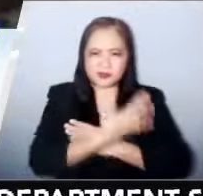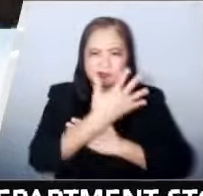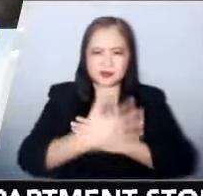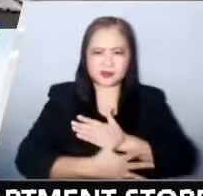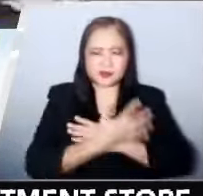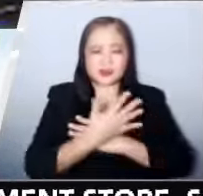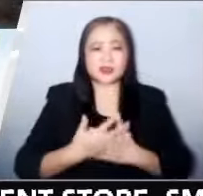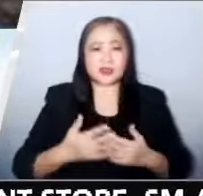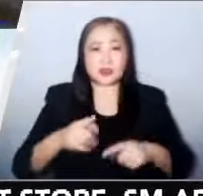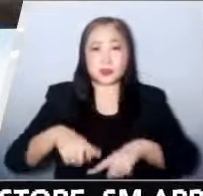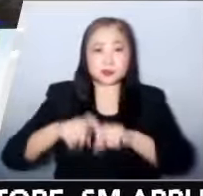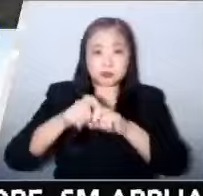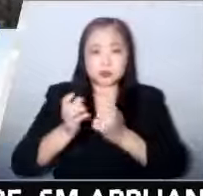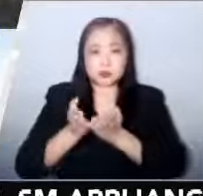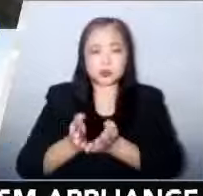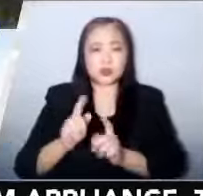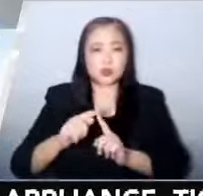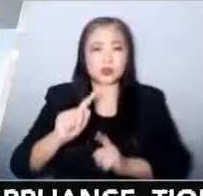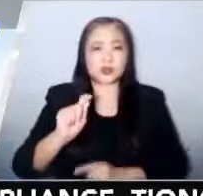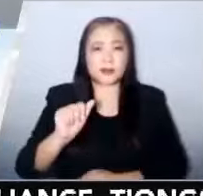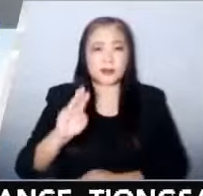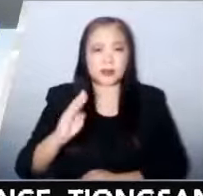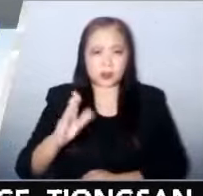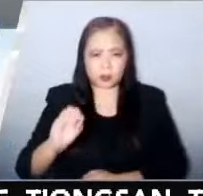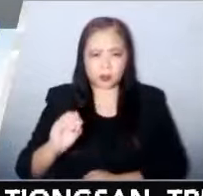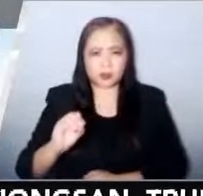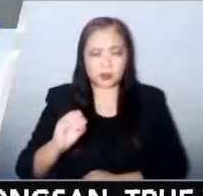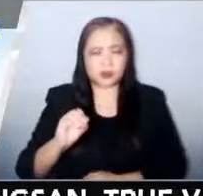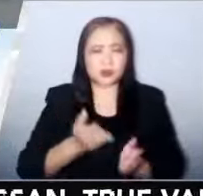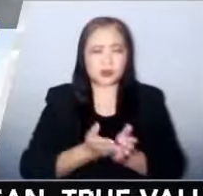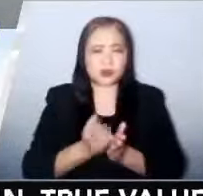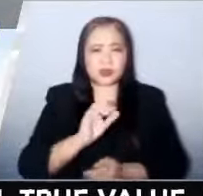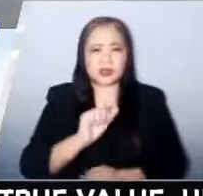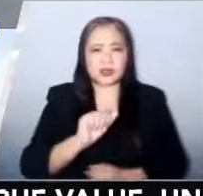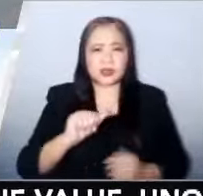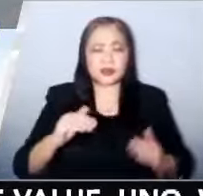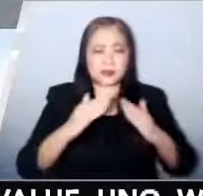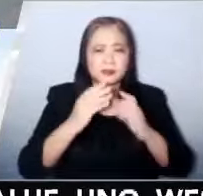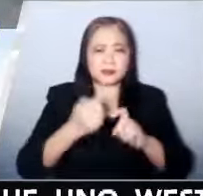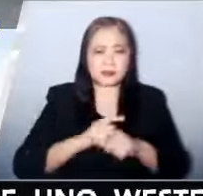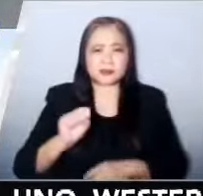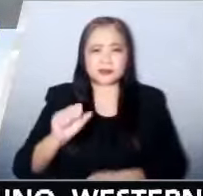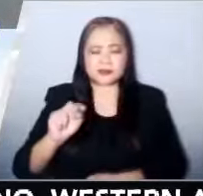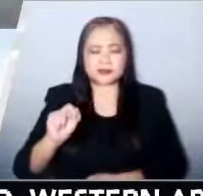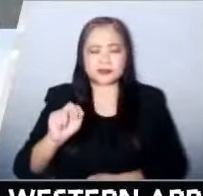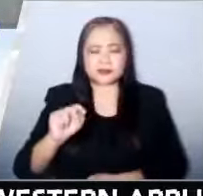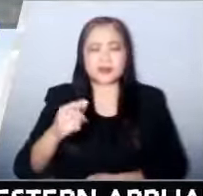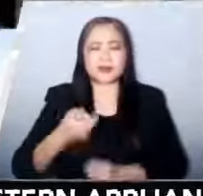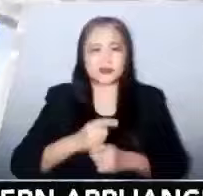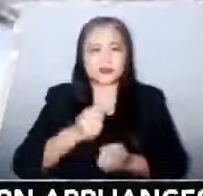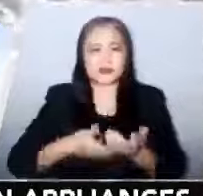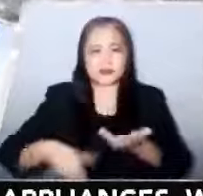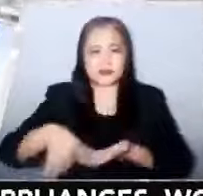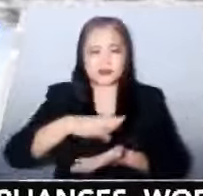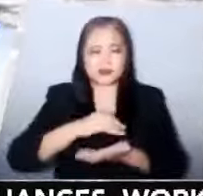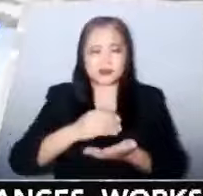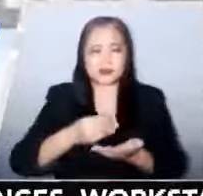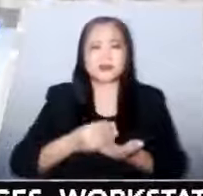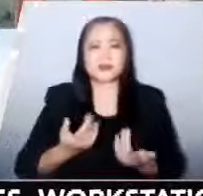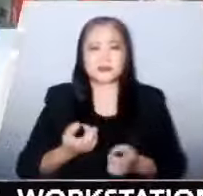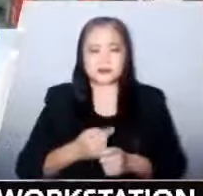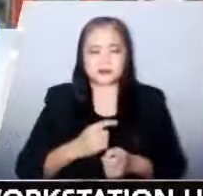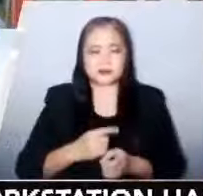pa Tabaco Port sa Albay mula sa San Andres Port sa Catanduanes at pabalik. Nananatili namang may biyahe ang mga